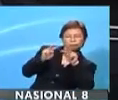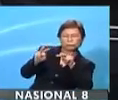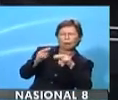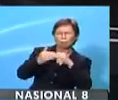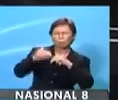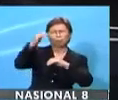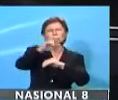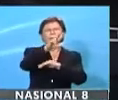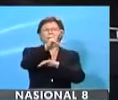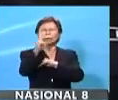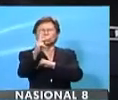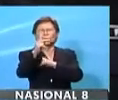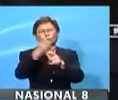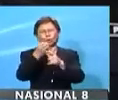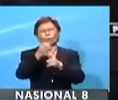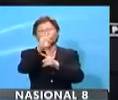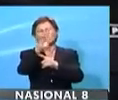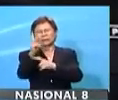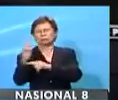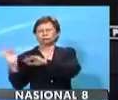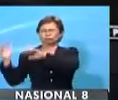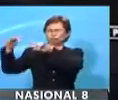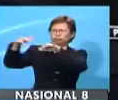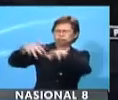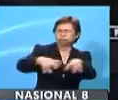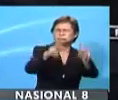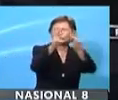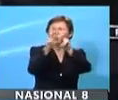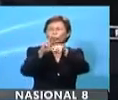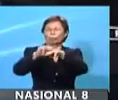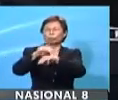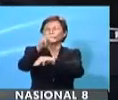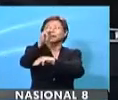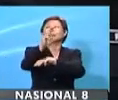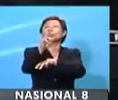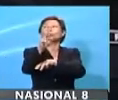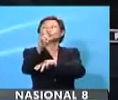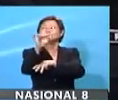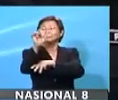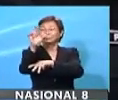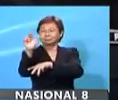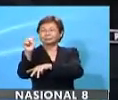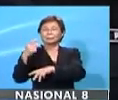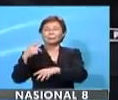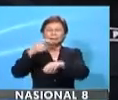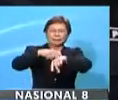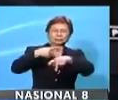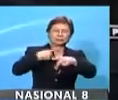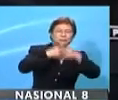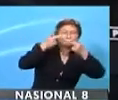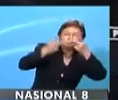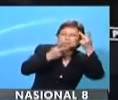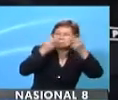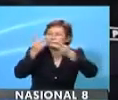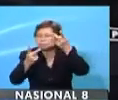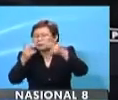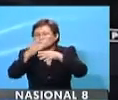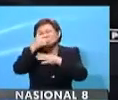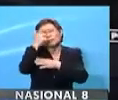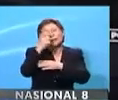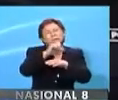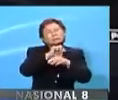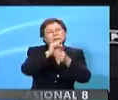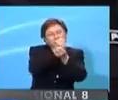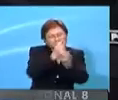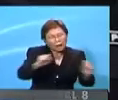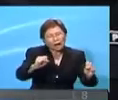ada lebih kurang 3,000 ke 4,000 orang lah yang berada di kampung Mutiara semasa tinjauan kita buat. So, atas sebab keselamatan dan sebab